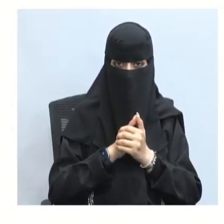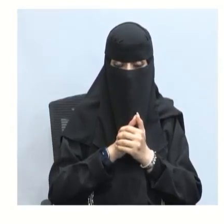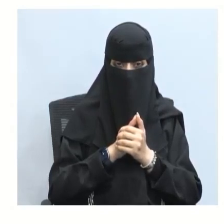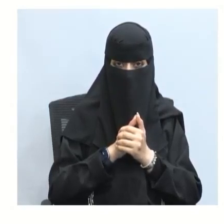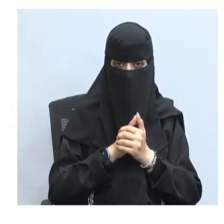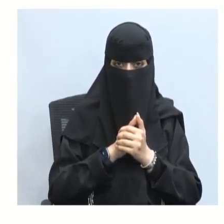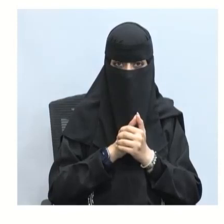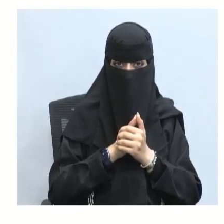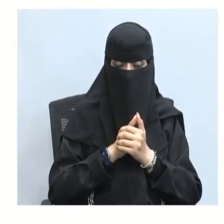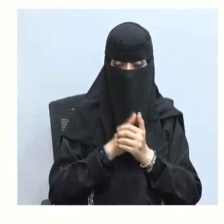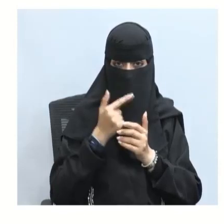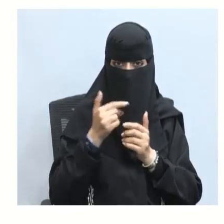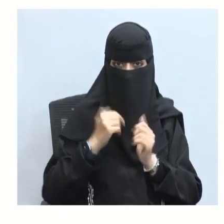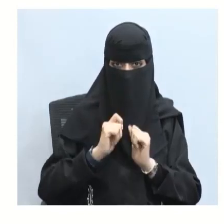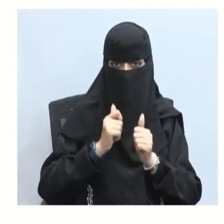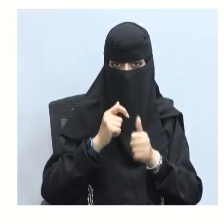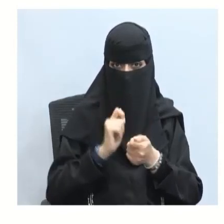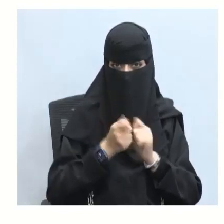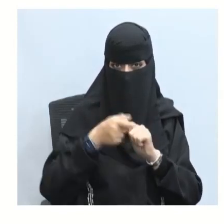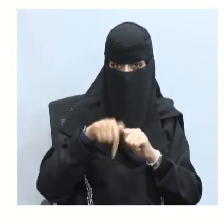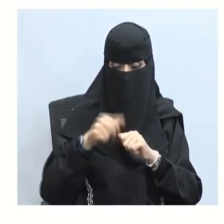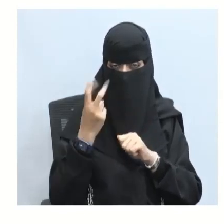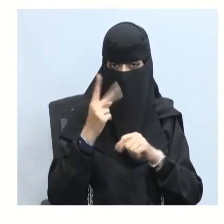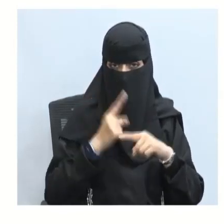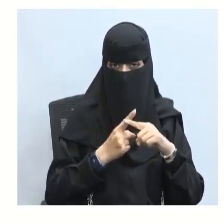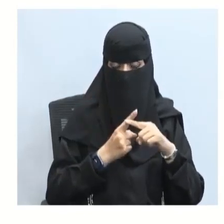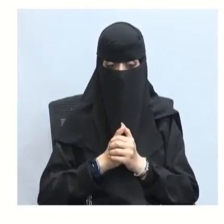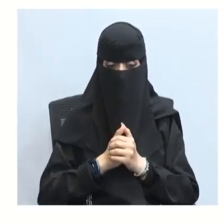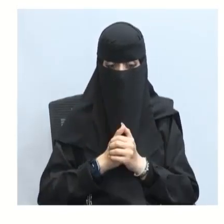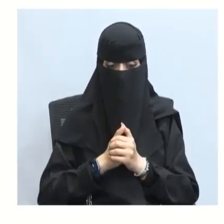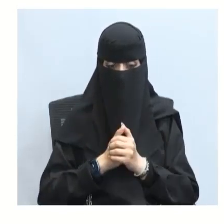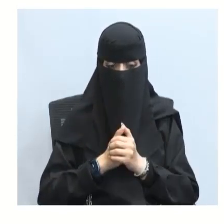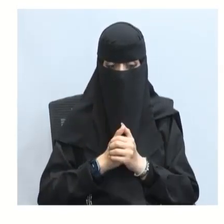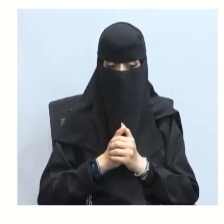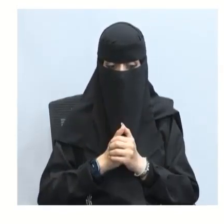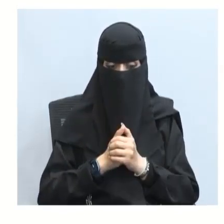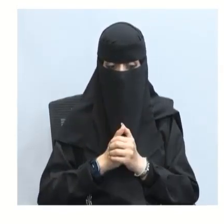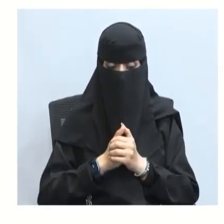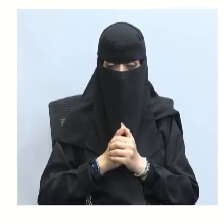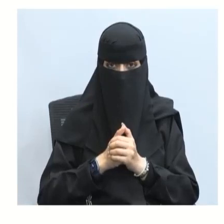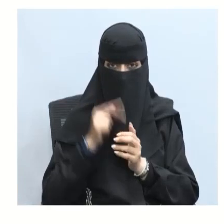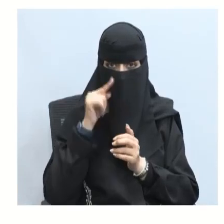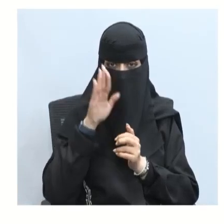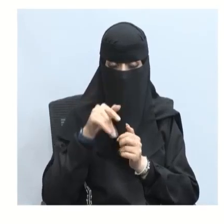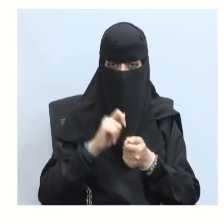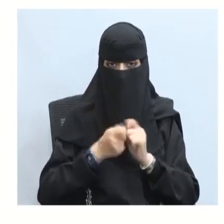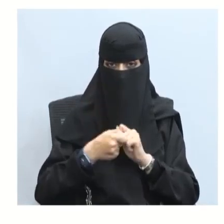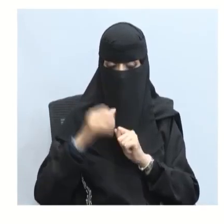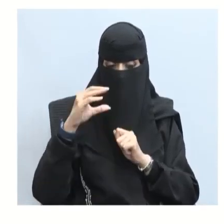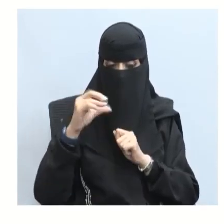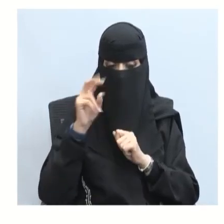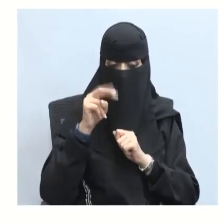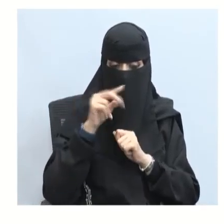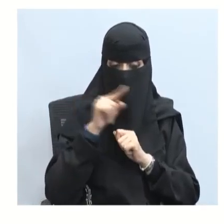باثنين سنقوم بالتعويض باثنين زائد سي ان اتش 2